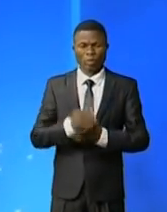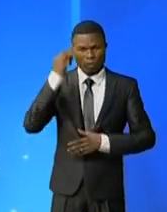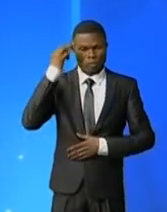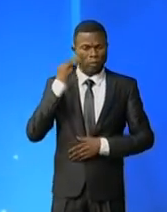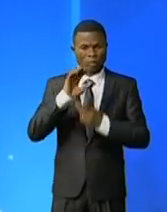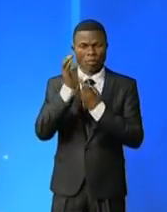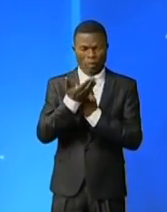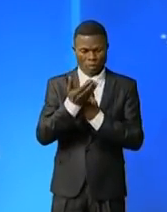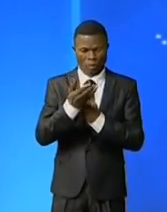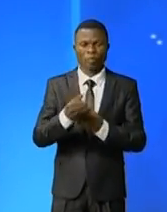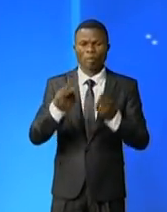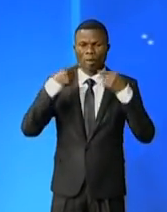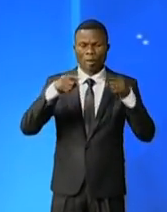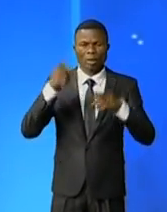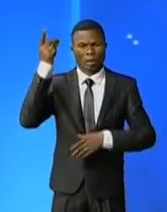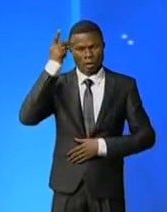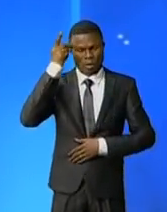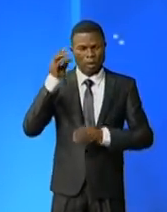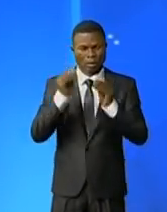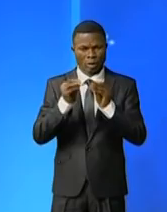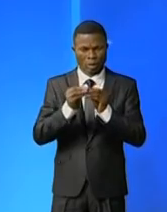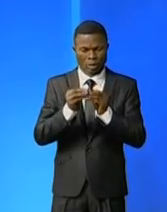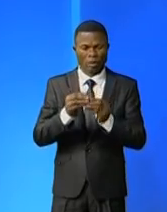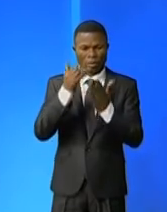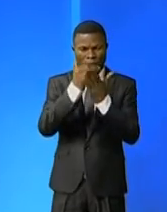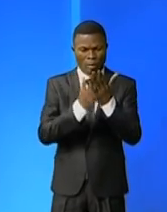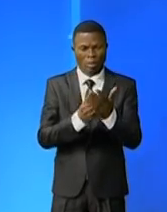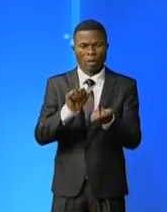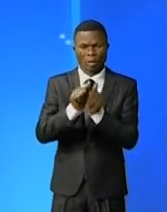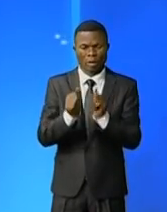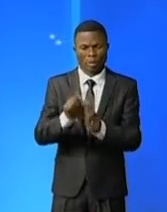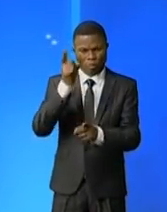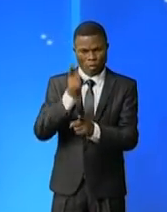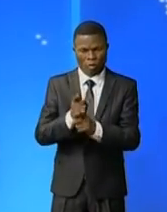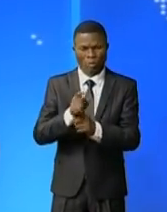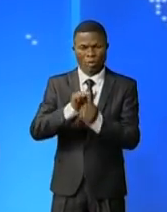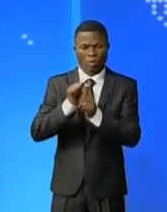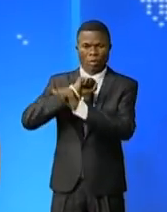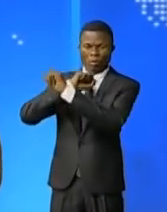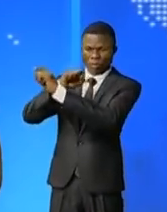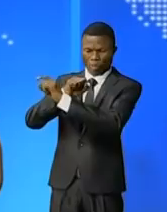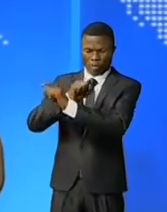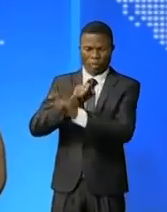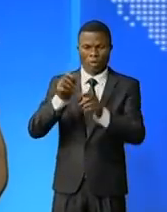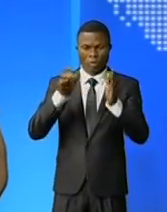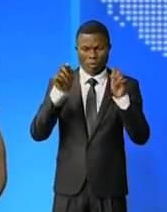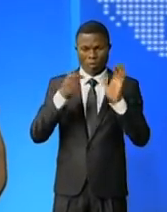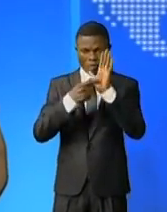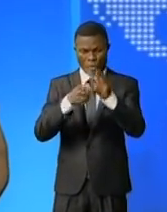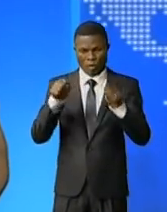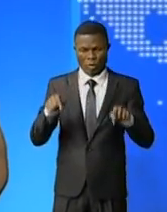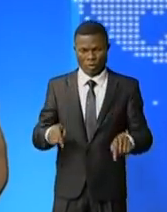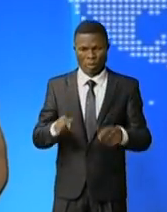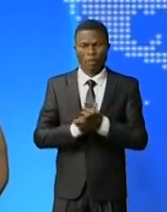de la Culture a lancé à Kinshasa l'atelier de l'identification de besoins en matière de protection. C'est à suivre dans ce journal.